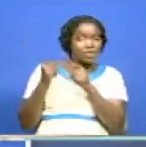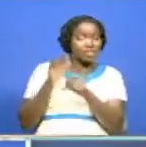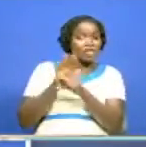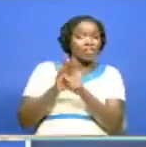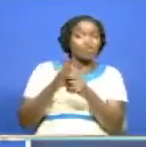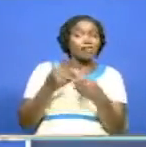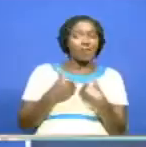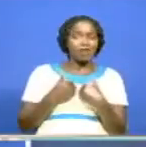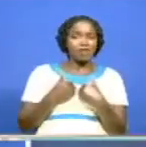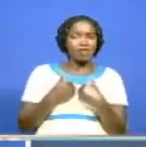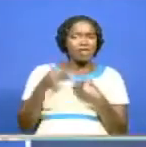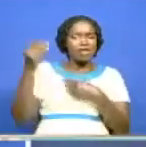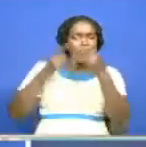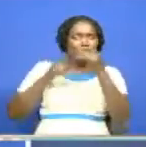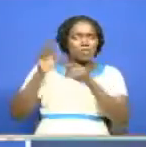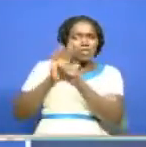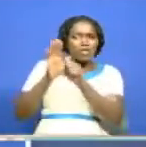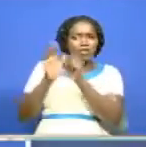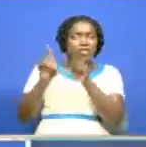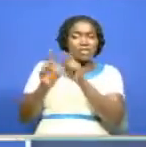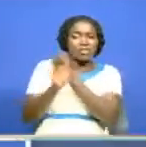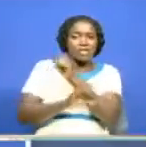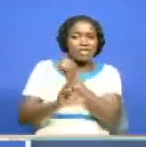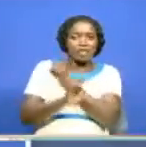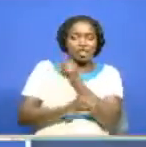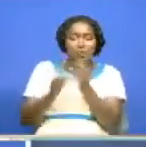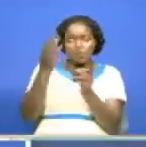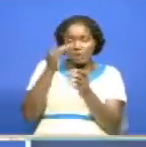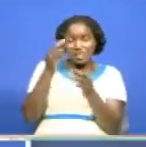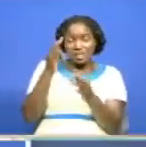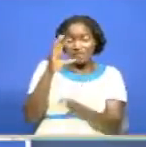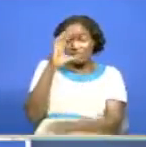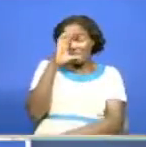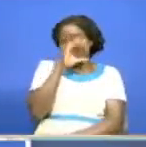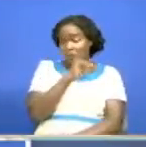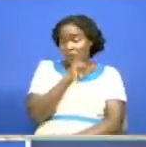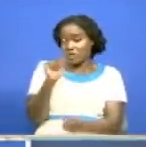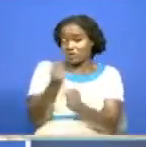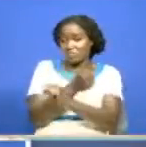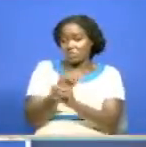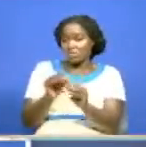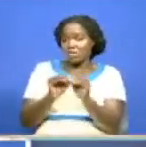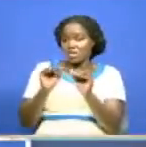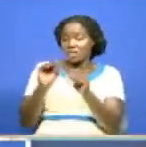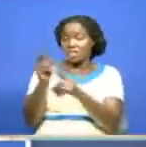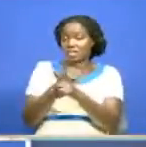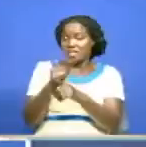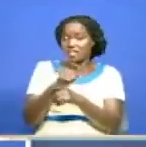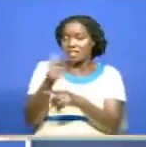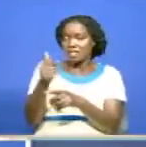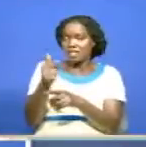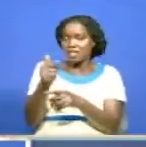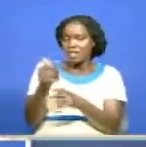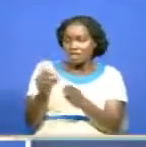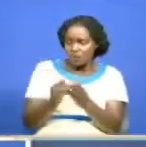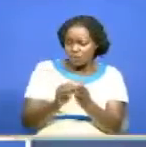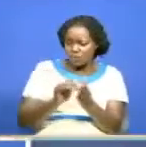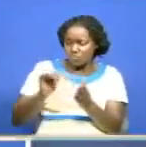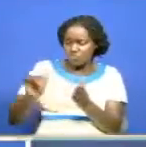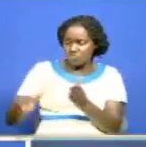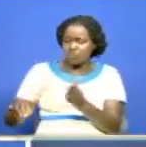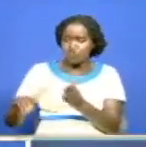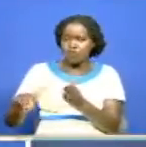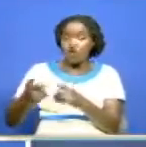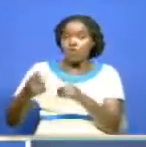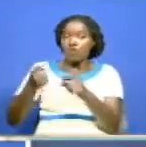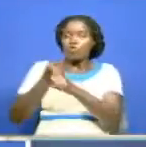na ni watu tunategemea kama nchi, kwa sababu wasipokuwa basi hatutaweza kufunza wenzetu. Tukasema waondolewe kazini hadi janga